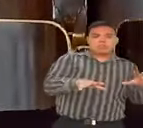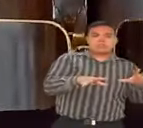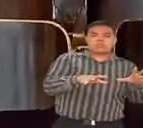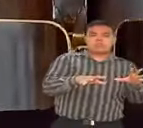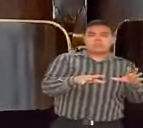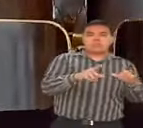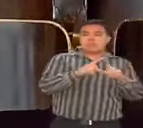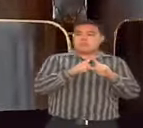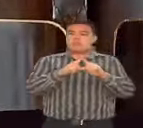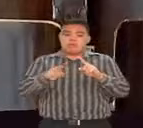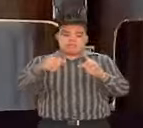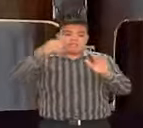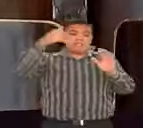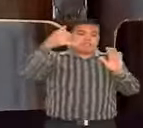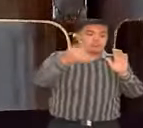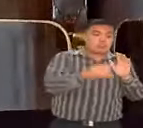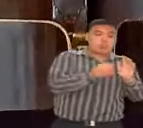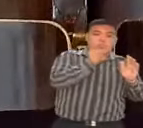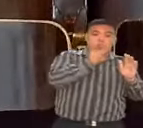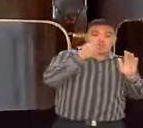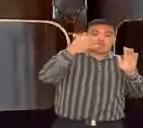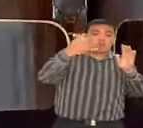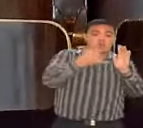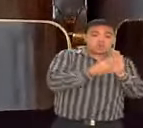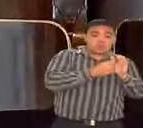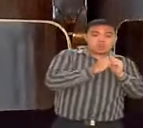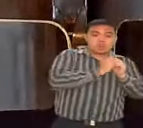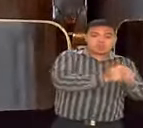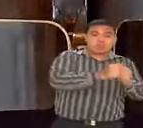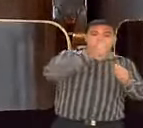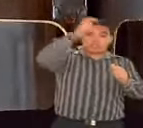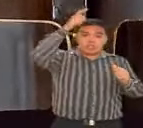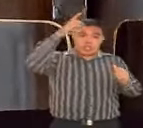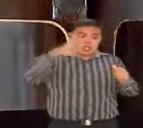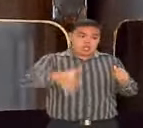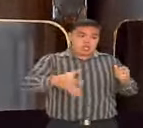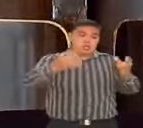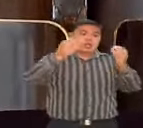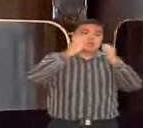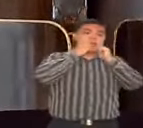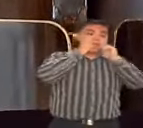Ang involved mo ay gipanalanginan. Amen?